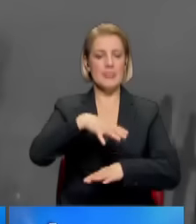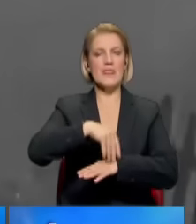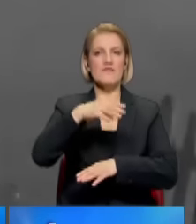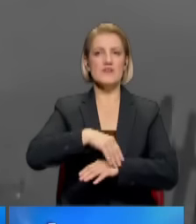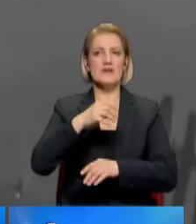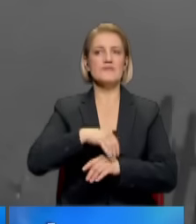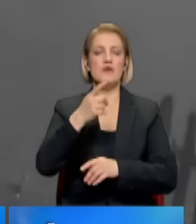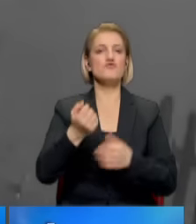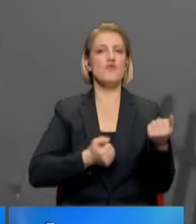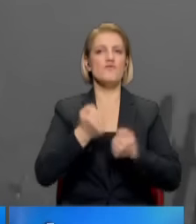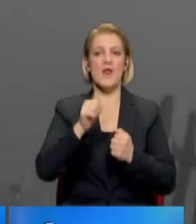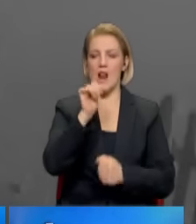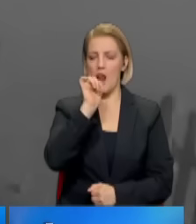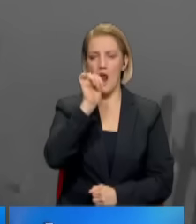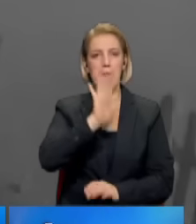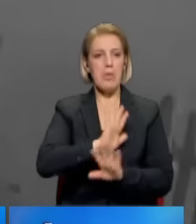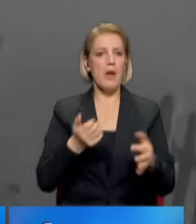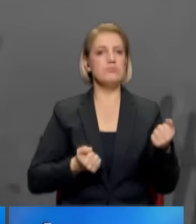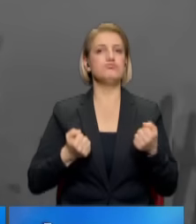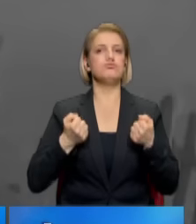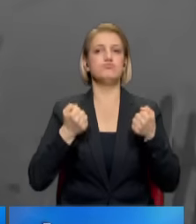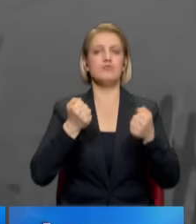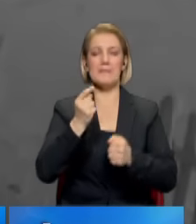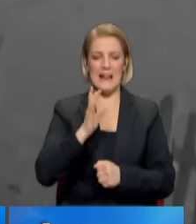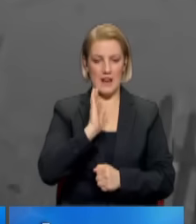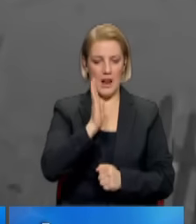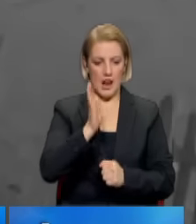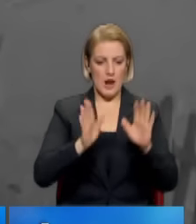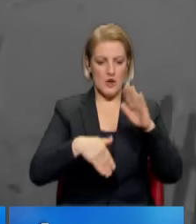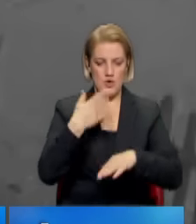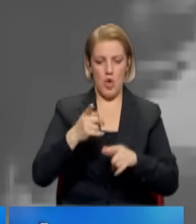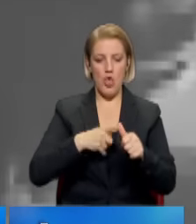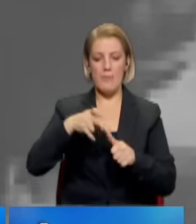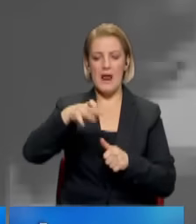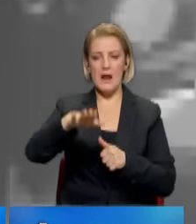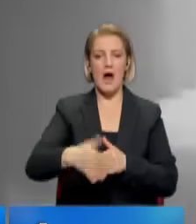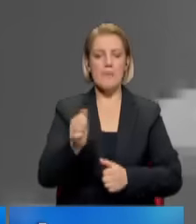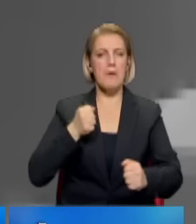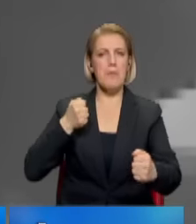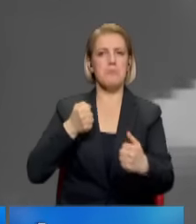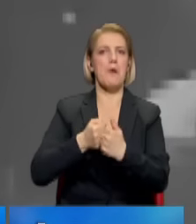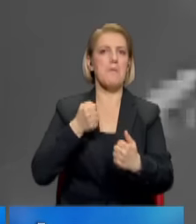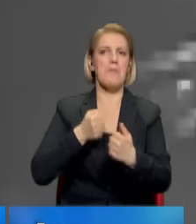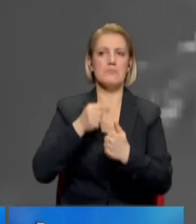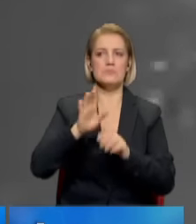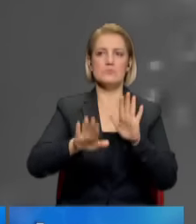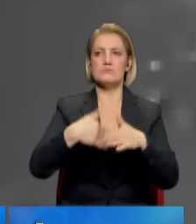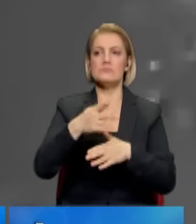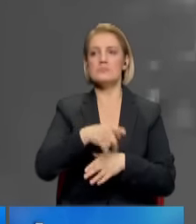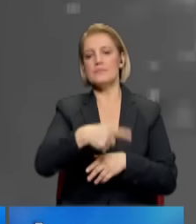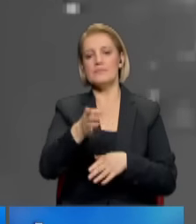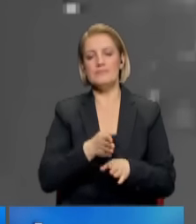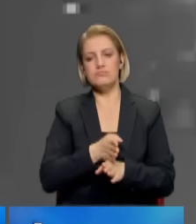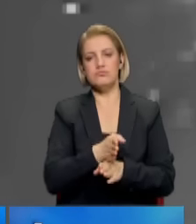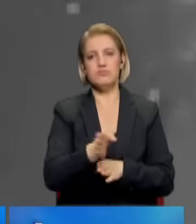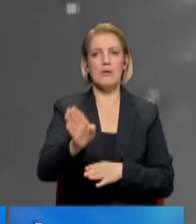Nevşehir'de stajyer sürücü alkol alıp direksiyon başına geçti. Biraz ilerledikten sonra önce park halindeki araçlara çarptı. Sonra karşı şeride